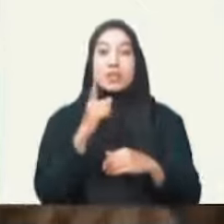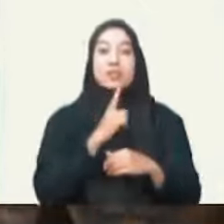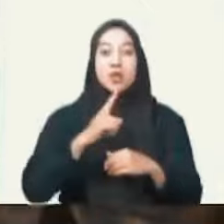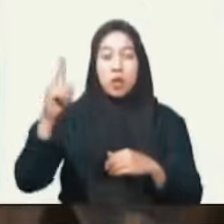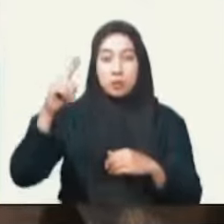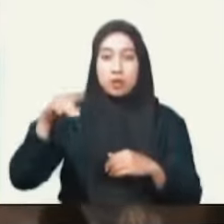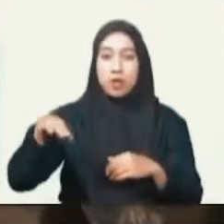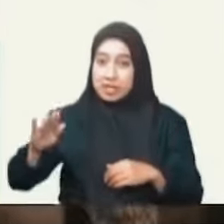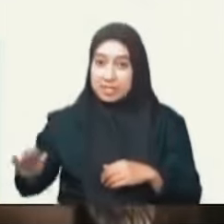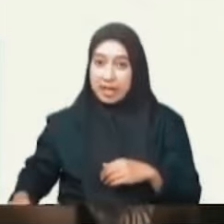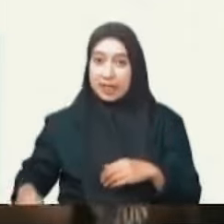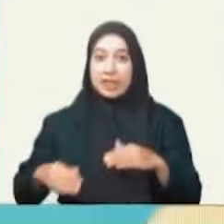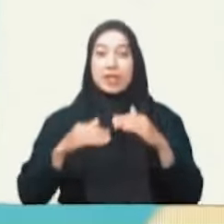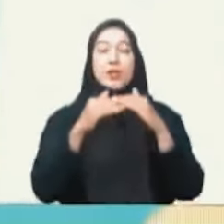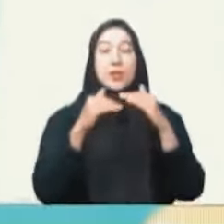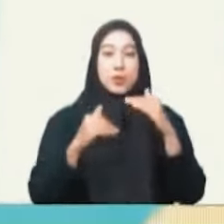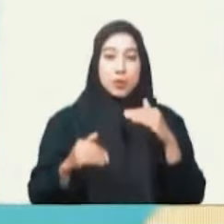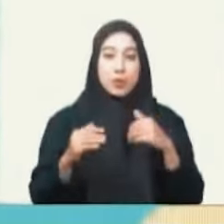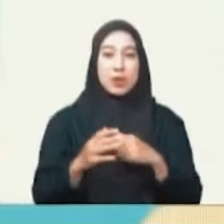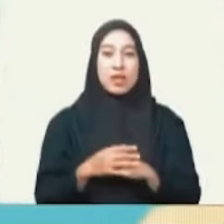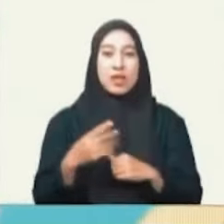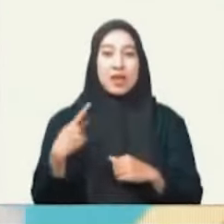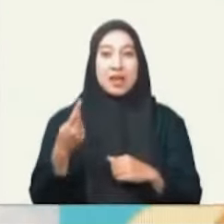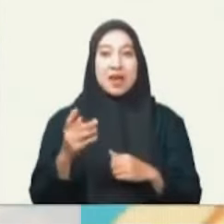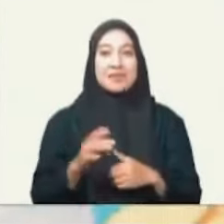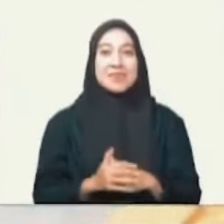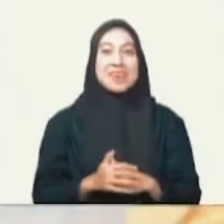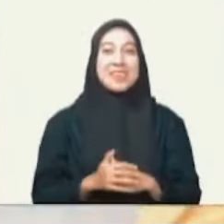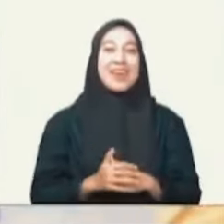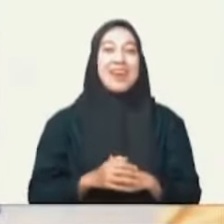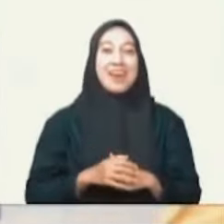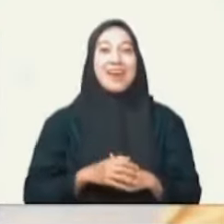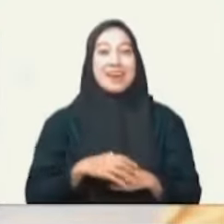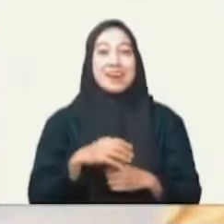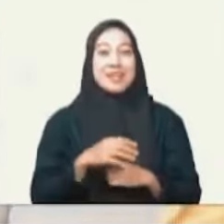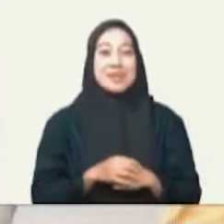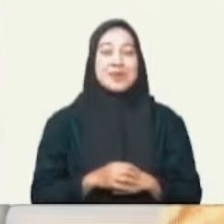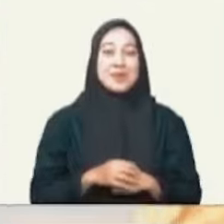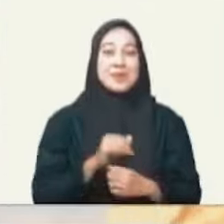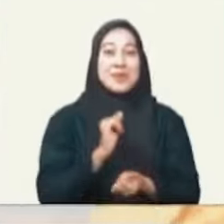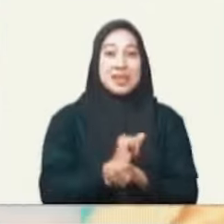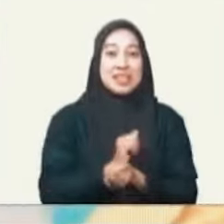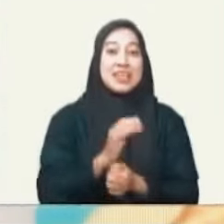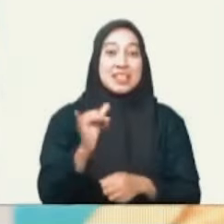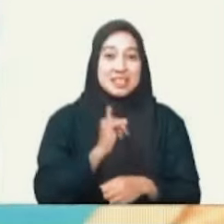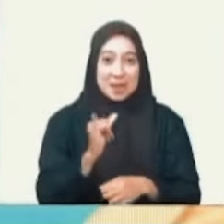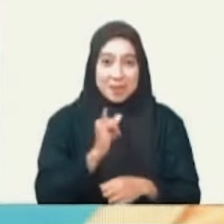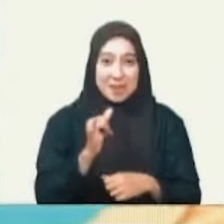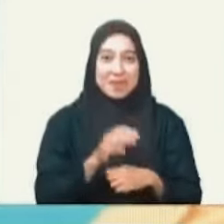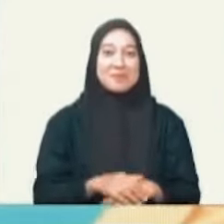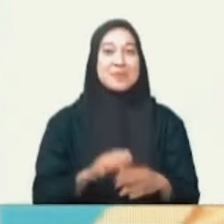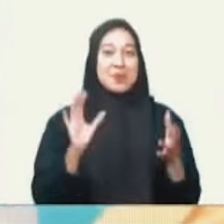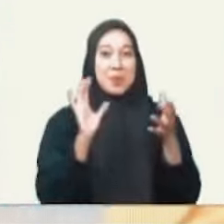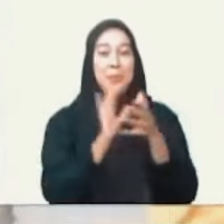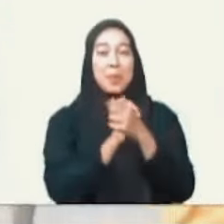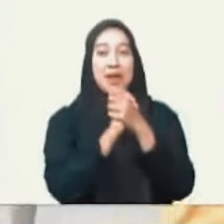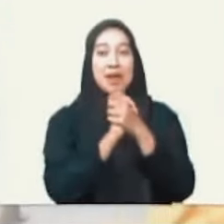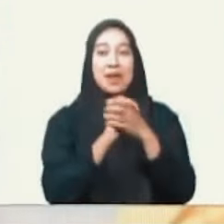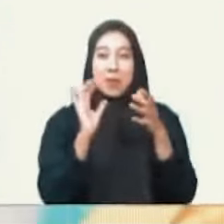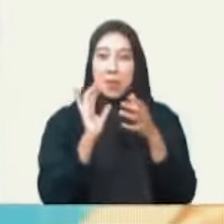Karena kami ini akan kumpak, kayaknya. Jadi kumpak kita. Terima kasih.